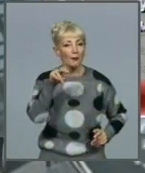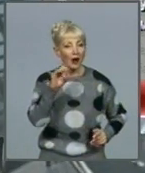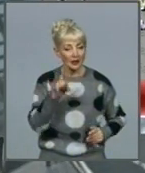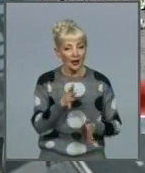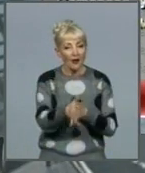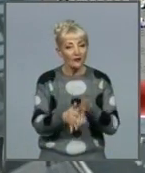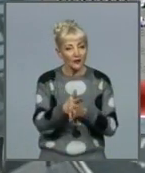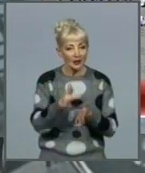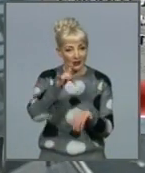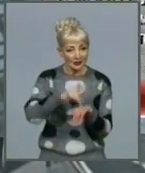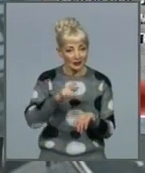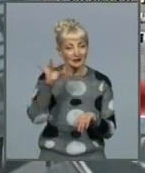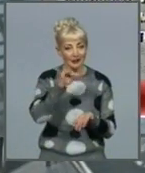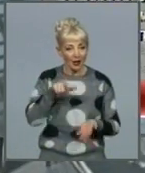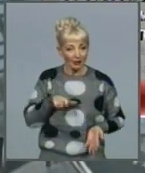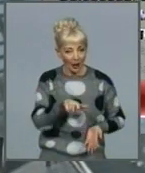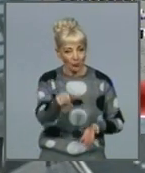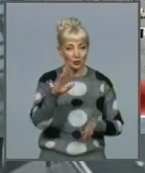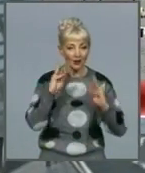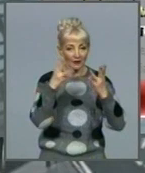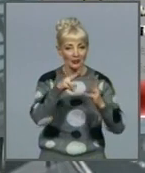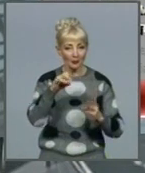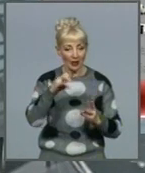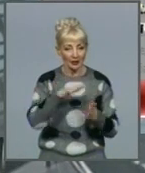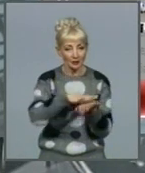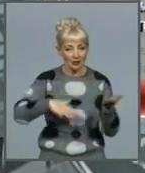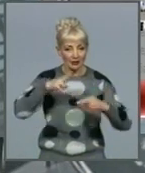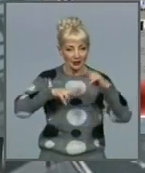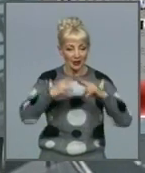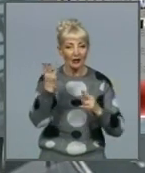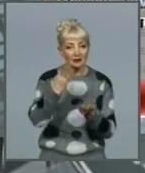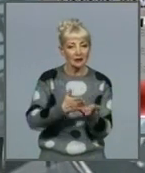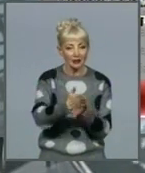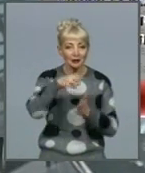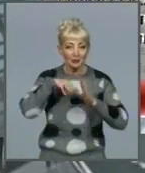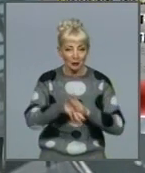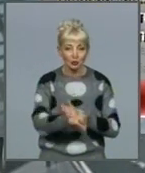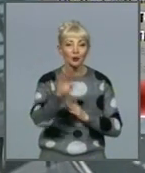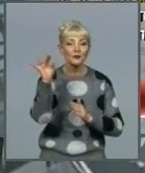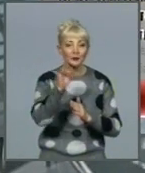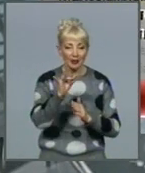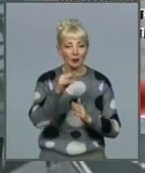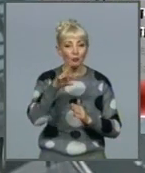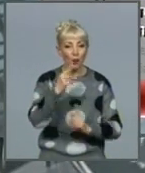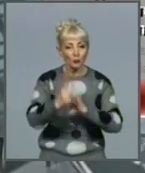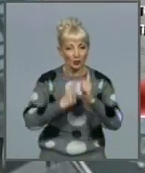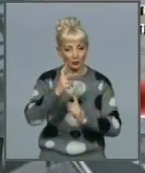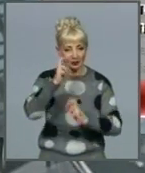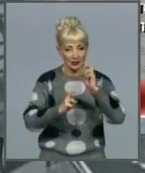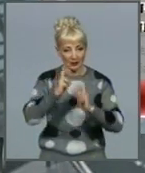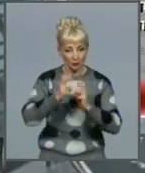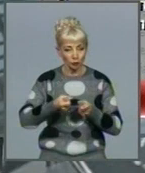в лесопарке. Продолжается строительство третьей линии метрополитена и комплекса по переработке твердых бытовых отходов в